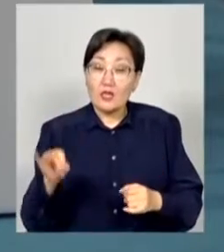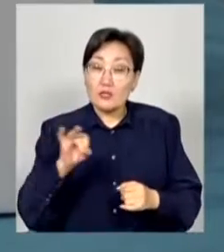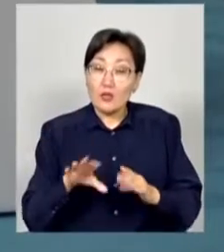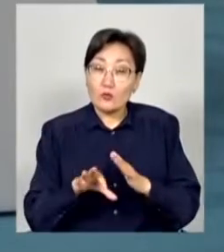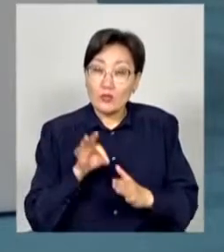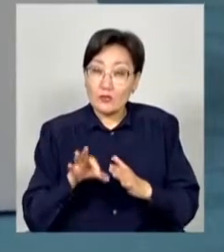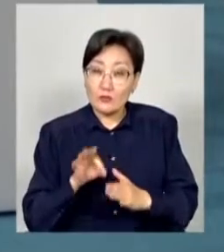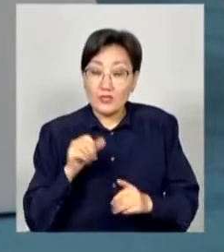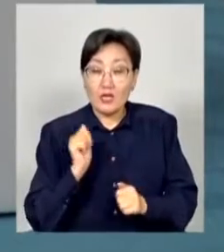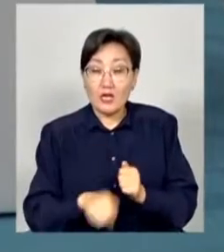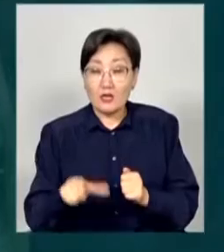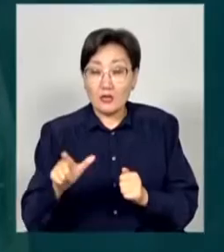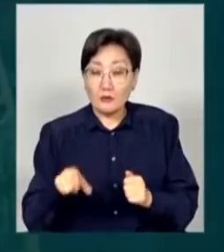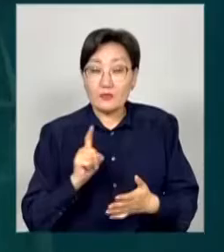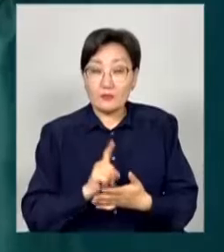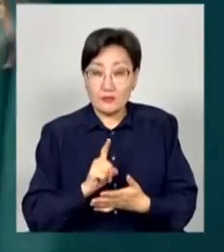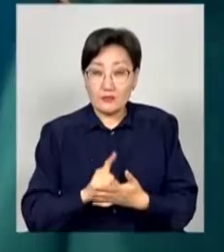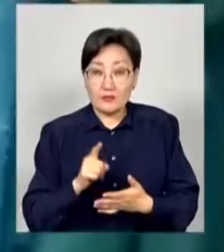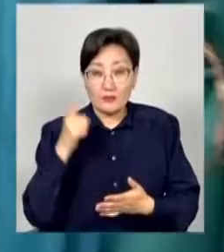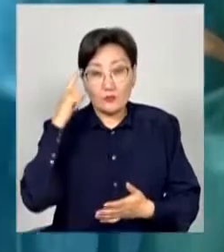таңдау жасау әр азаматтың парызы деді.